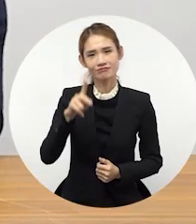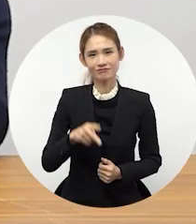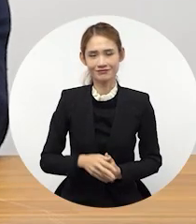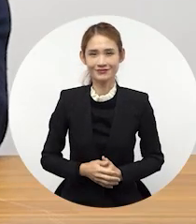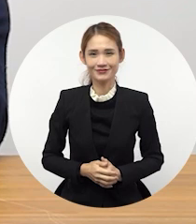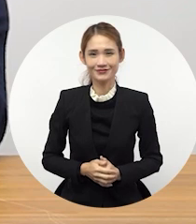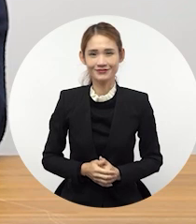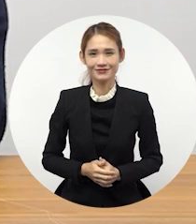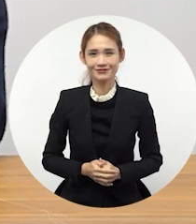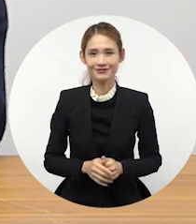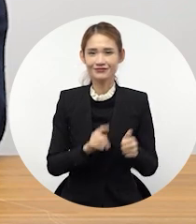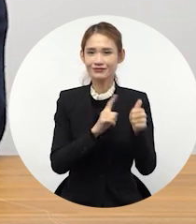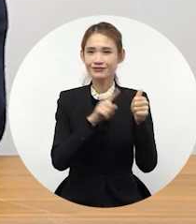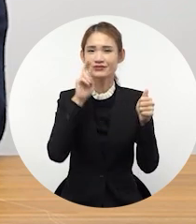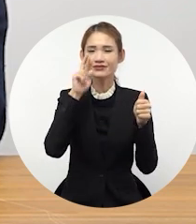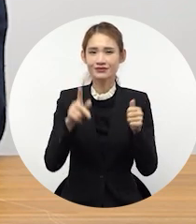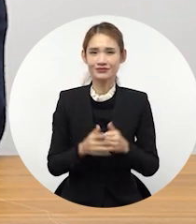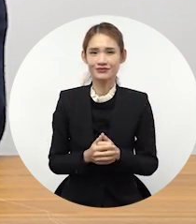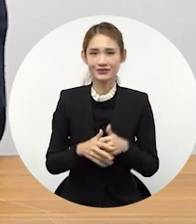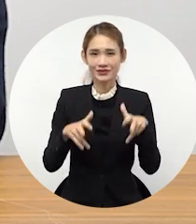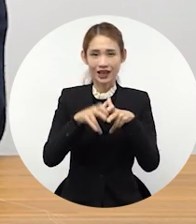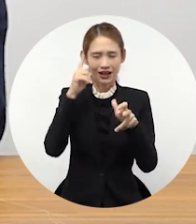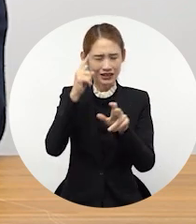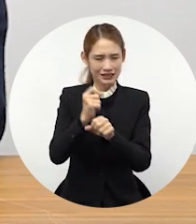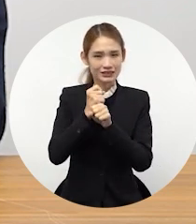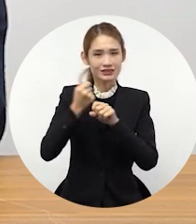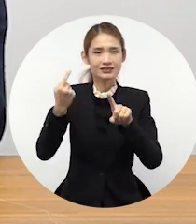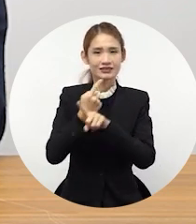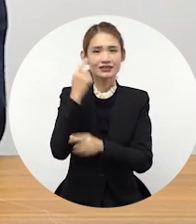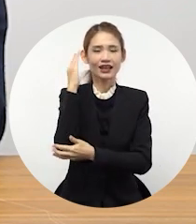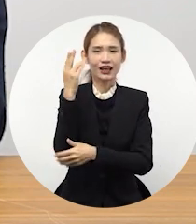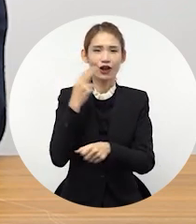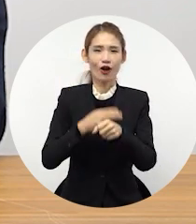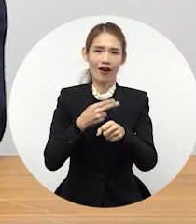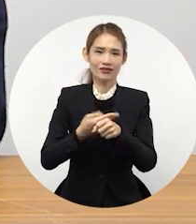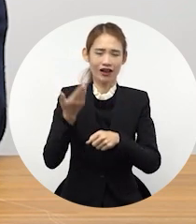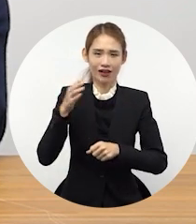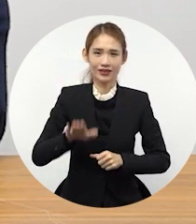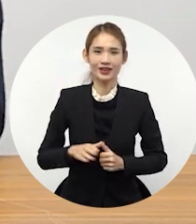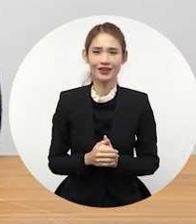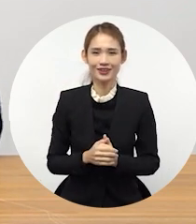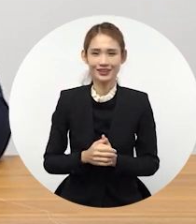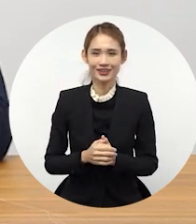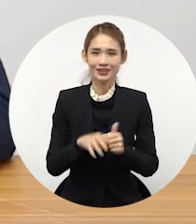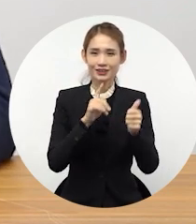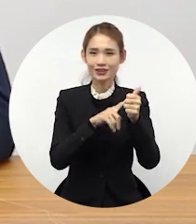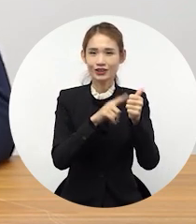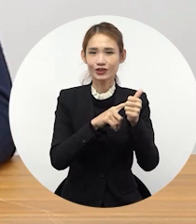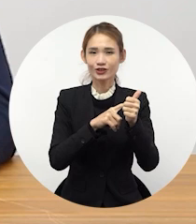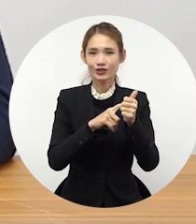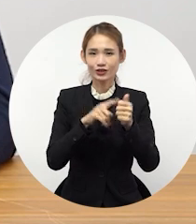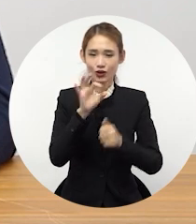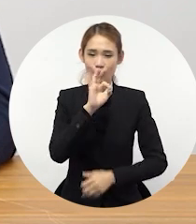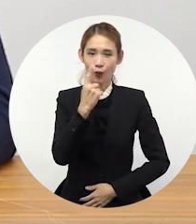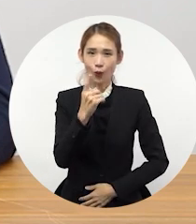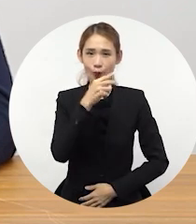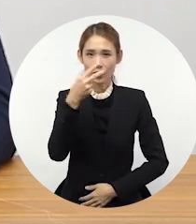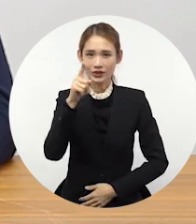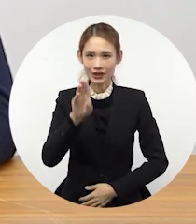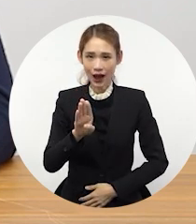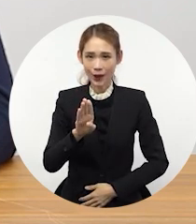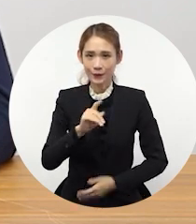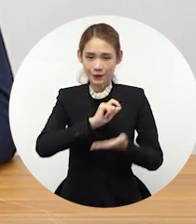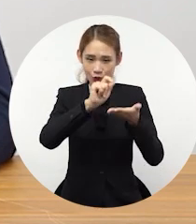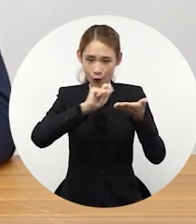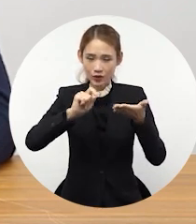네, 틀렸습니다. 현학 씨 틀렸어요. 지금 장애인식개선 강사가 말이에요. 자, 그럼 하나씩 네. 오답 노트를 우리 같이 한번